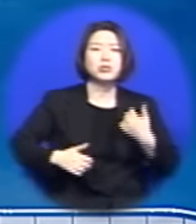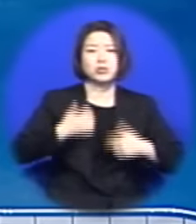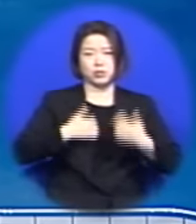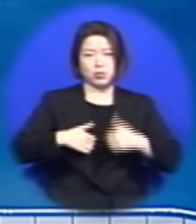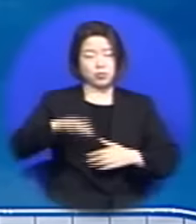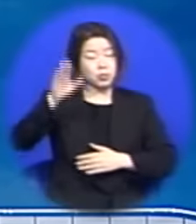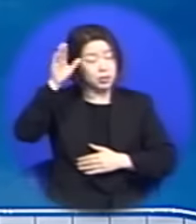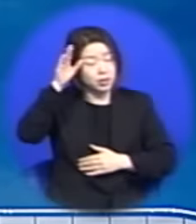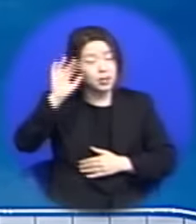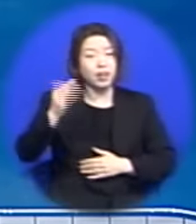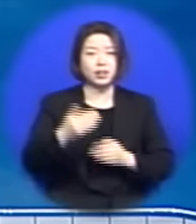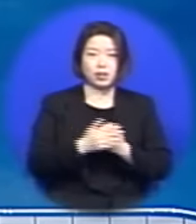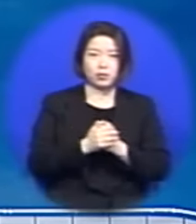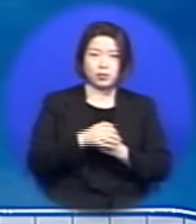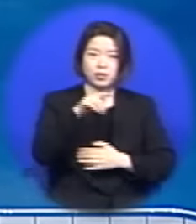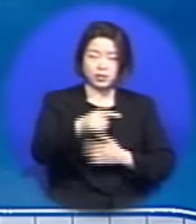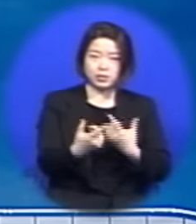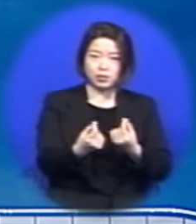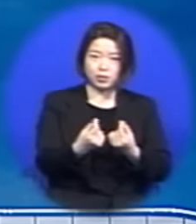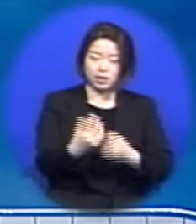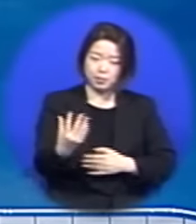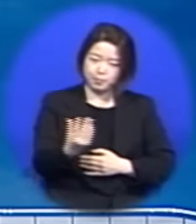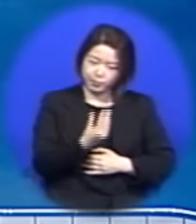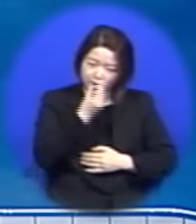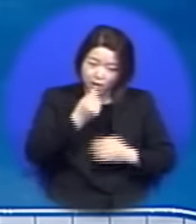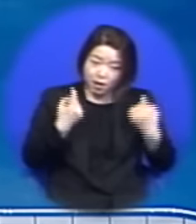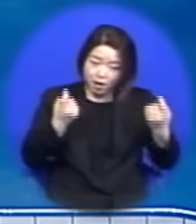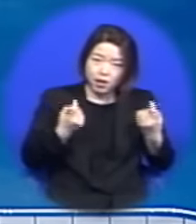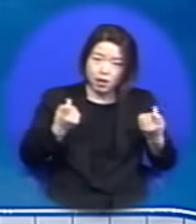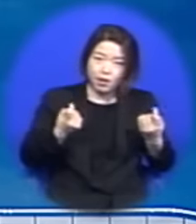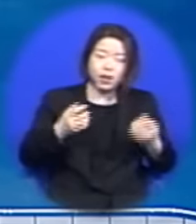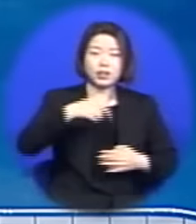되고 그렇게 성지순례를 다녀오셨더라구요